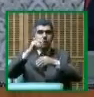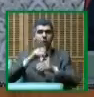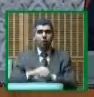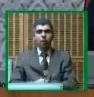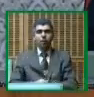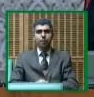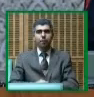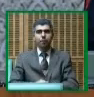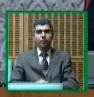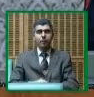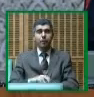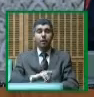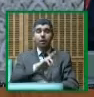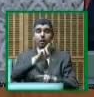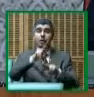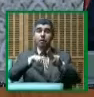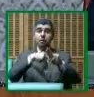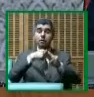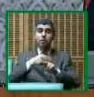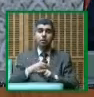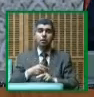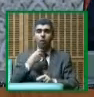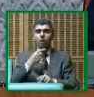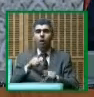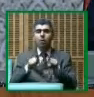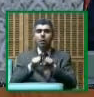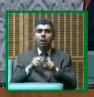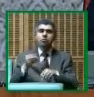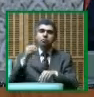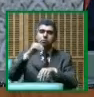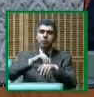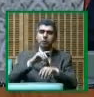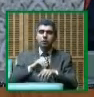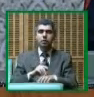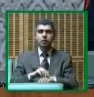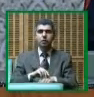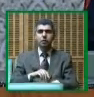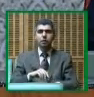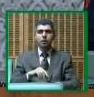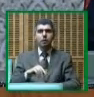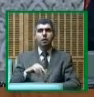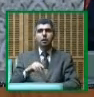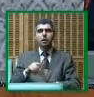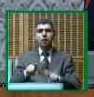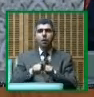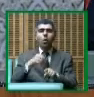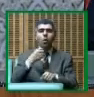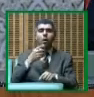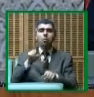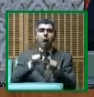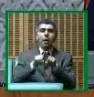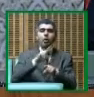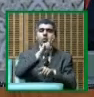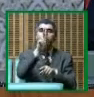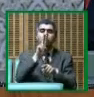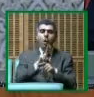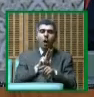وشكرا. شكرا للسيد المستشار. وفي نفس الموضوع وتحت عنوان استمرار ظاهرة الانهيارات